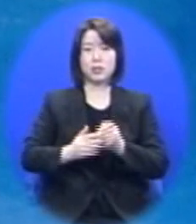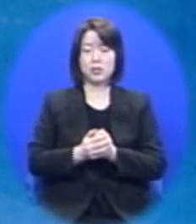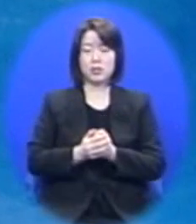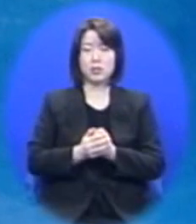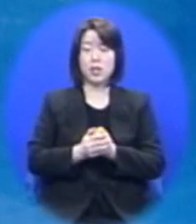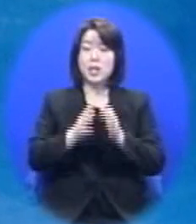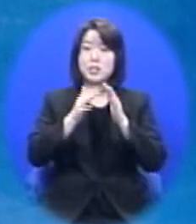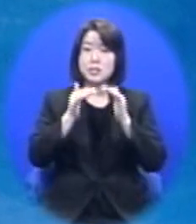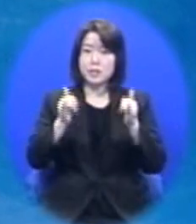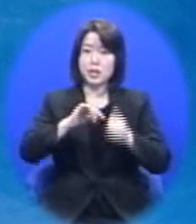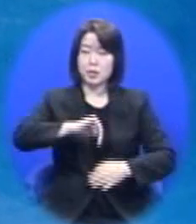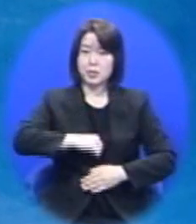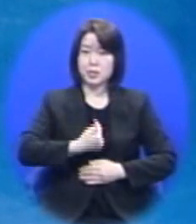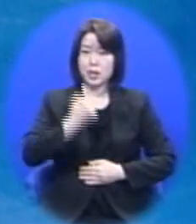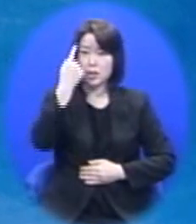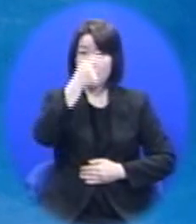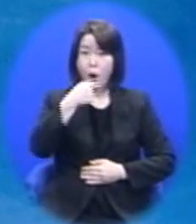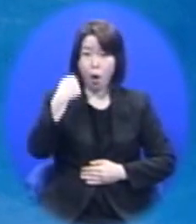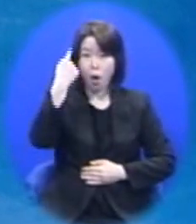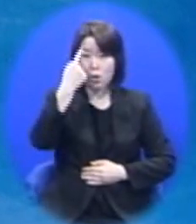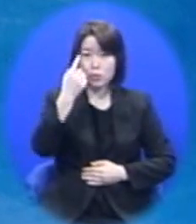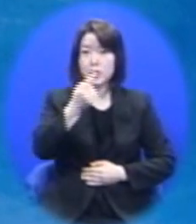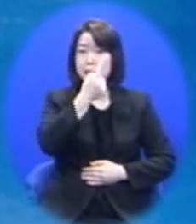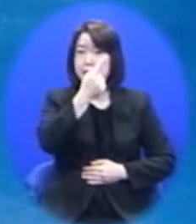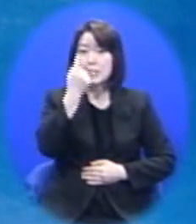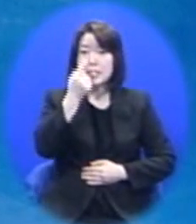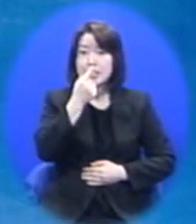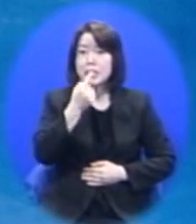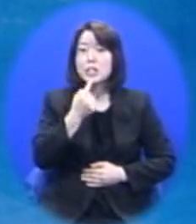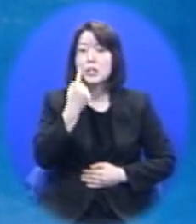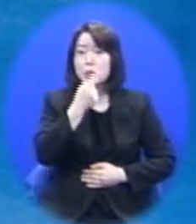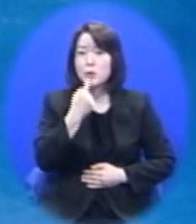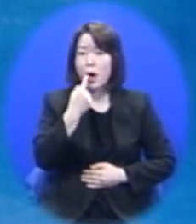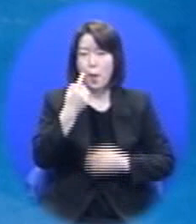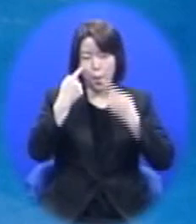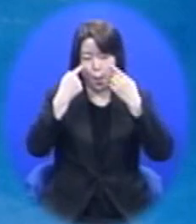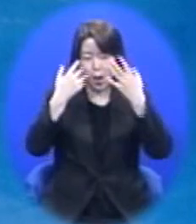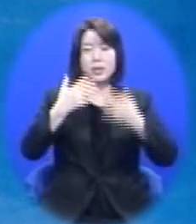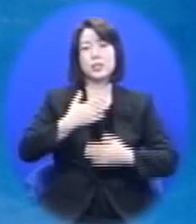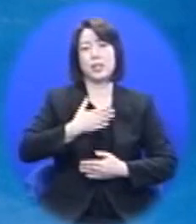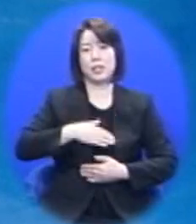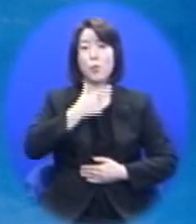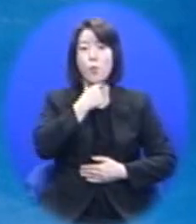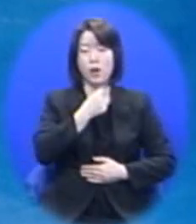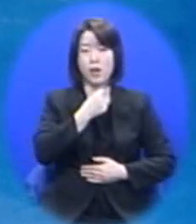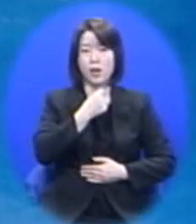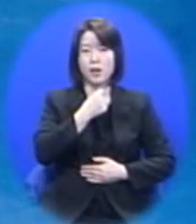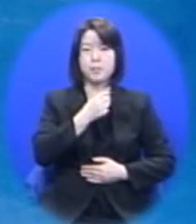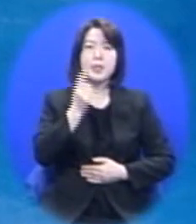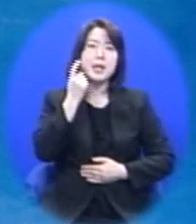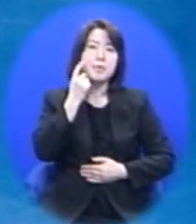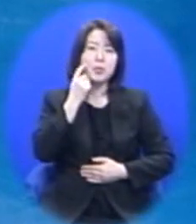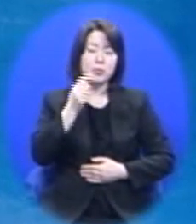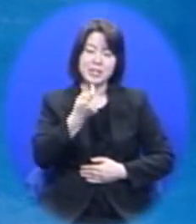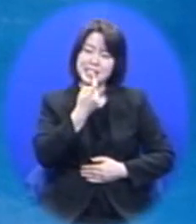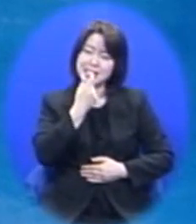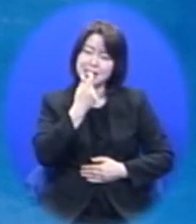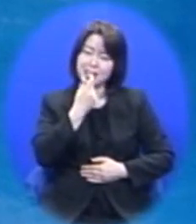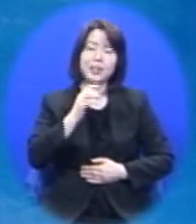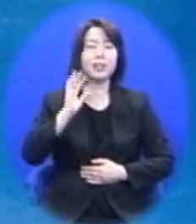사람들은 자기의 얼굴이 이목구비가 뚜렷해지기를 원해요. 피부가 뽀얗기를